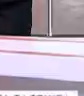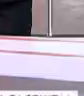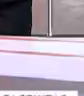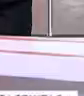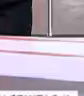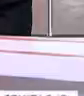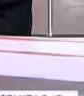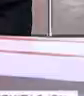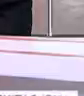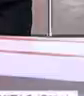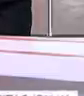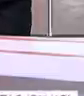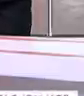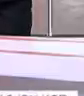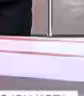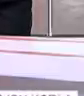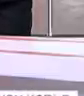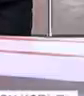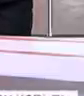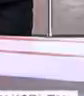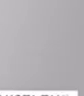lihat tajuk-tajuk utama.